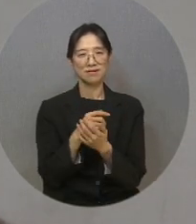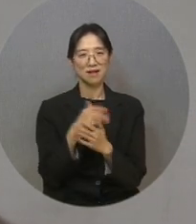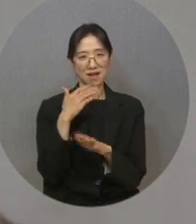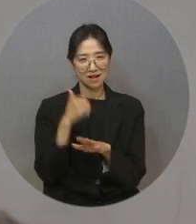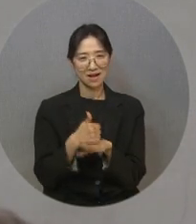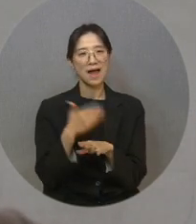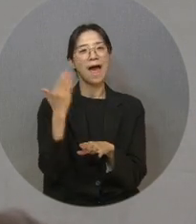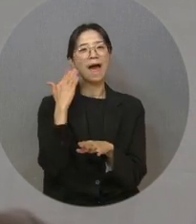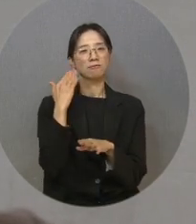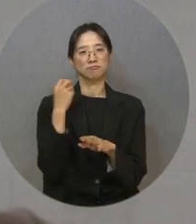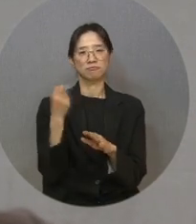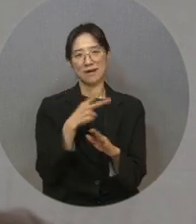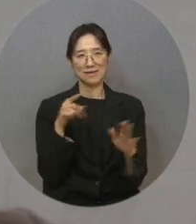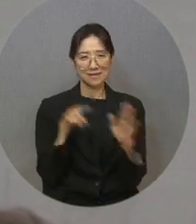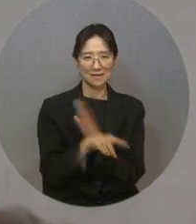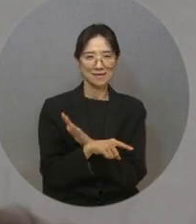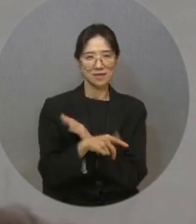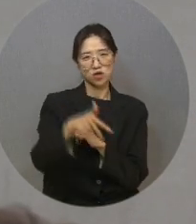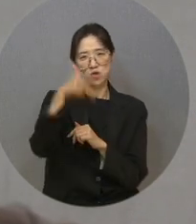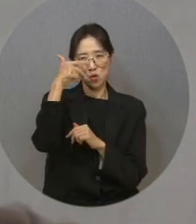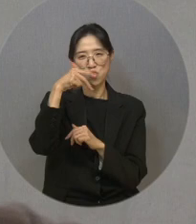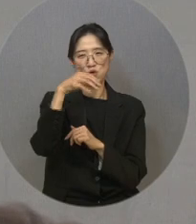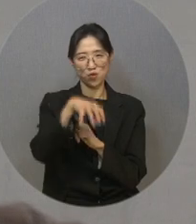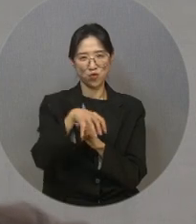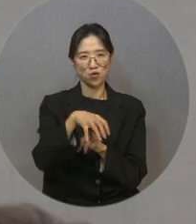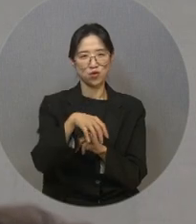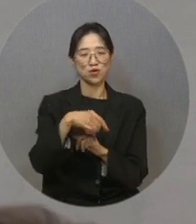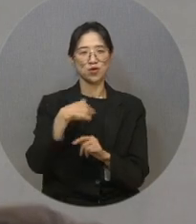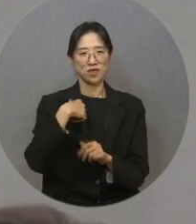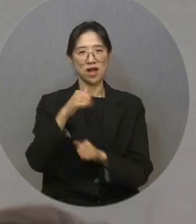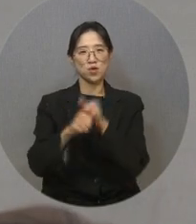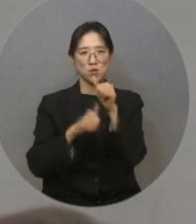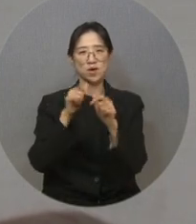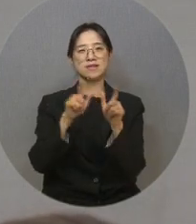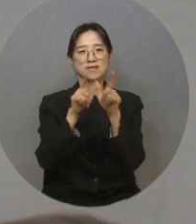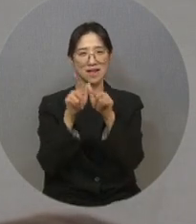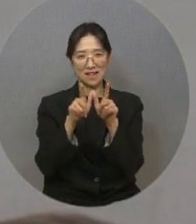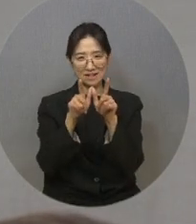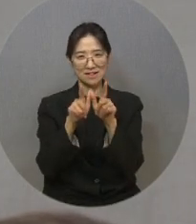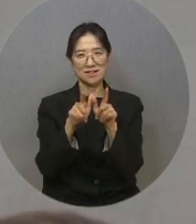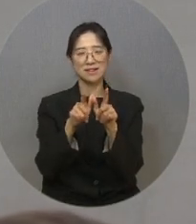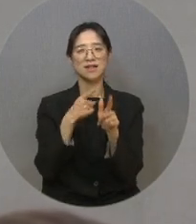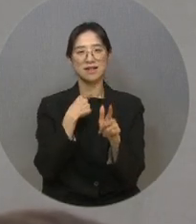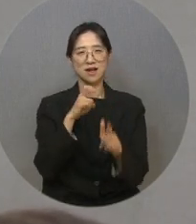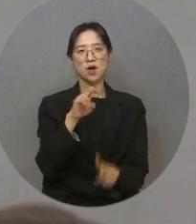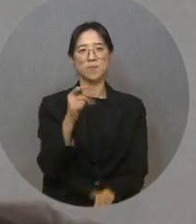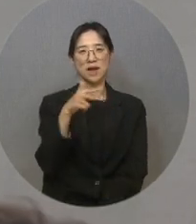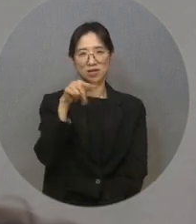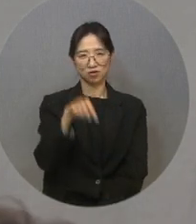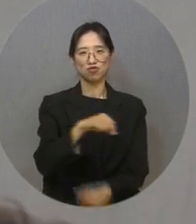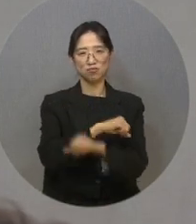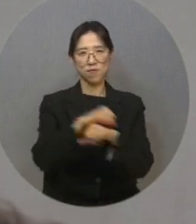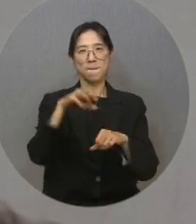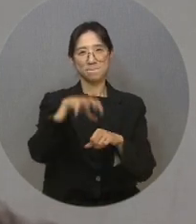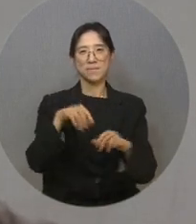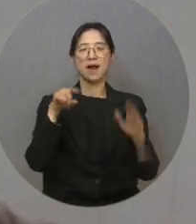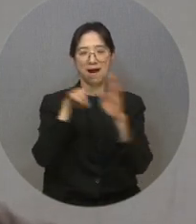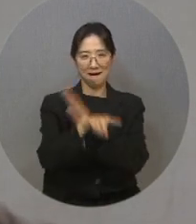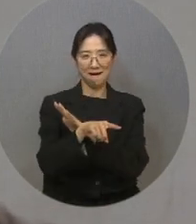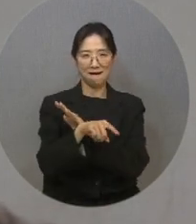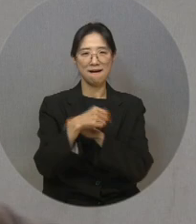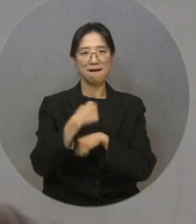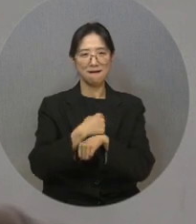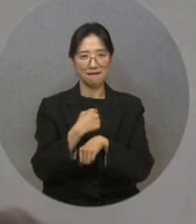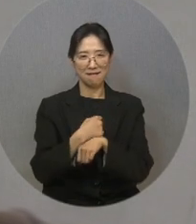다시 한국으로 조선 땅으로 가겠다. 나의 조상들이 살았던 만주벌판으로 가겠다. 이런